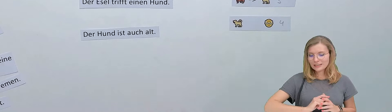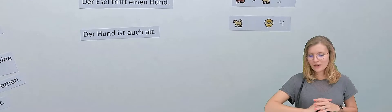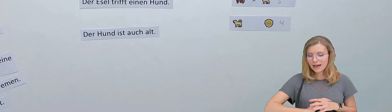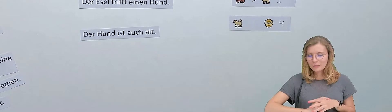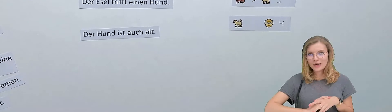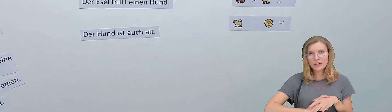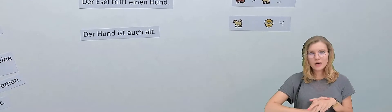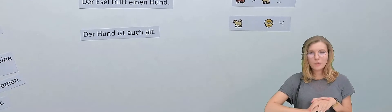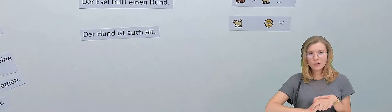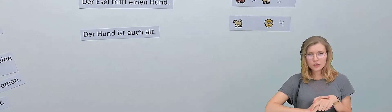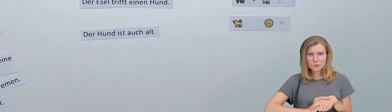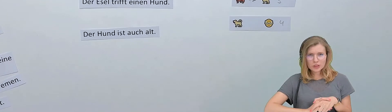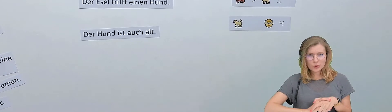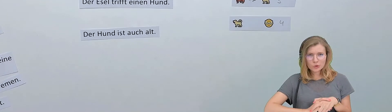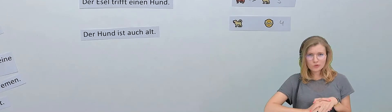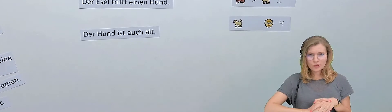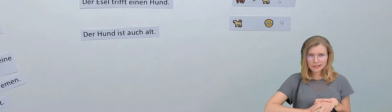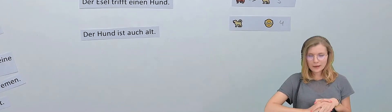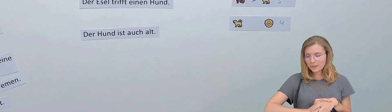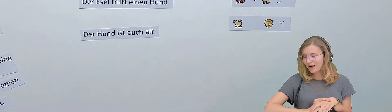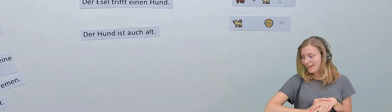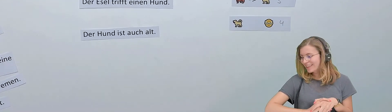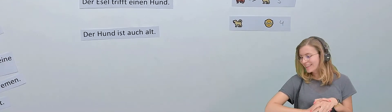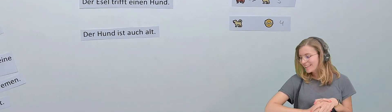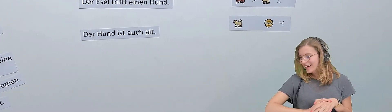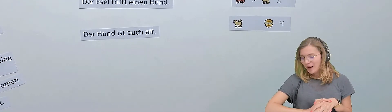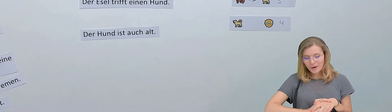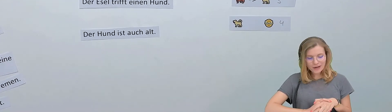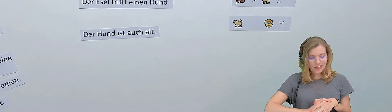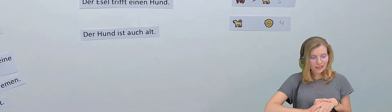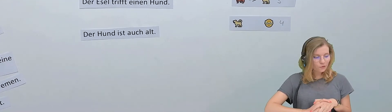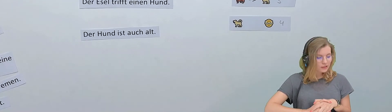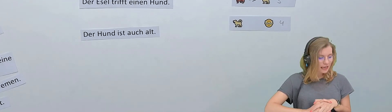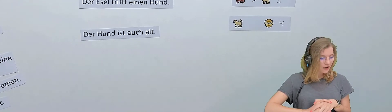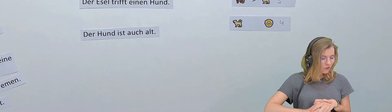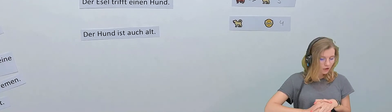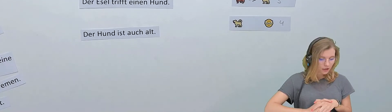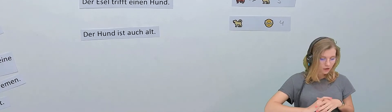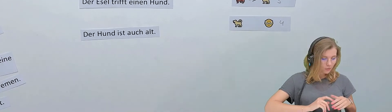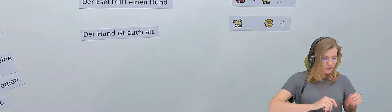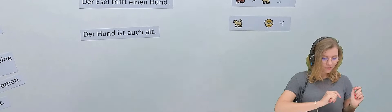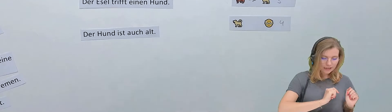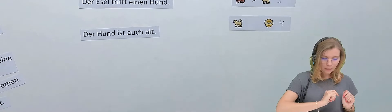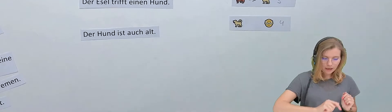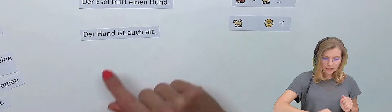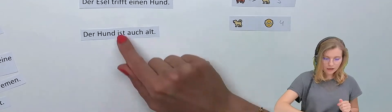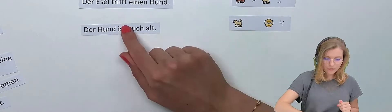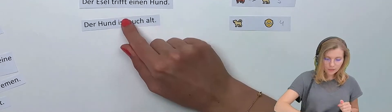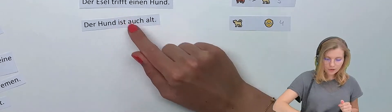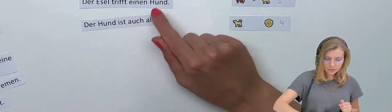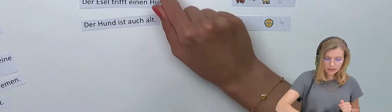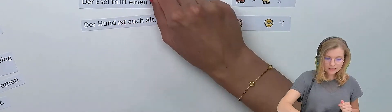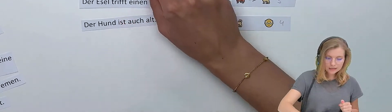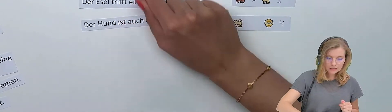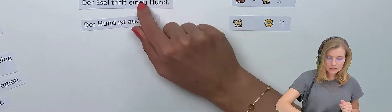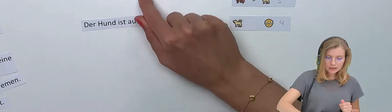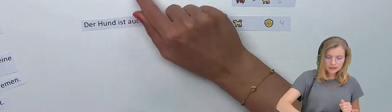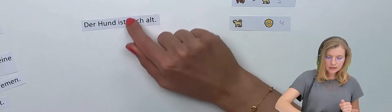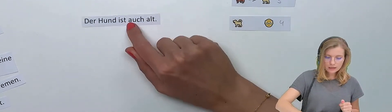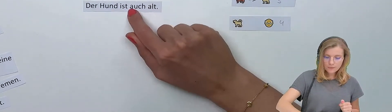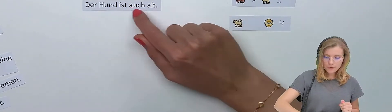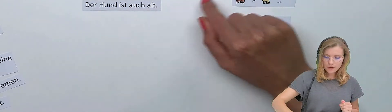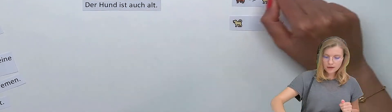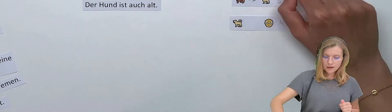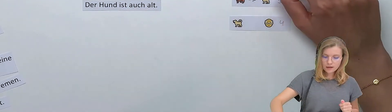Beispiel das Es war einmal, brauchte ich Unterstützung von Inga. Okay, ich würde sagen, wir können ja noch ein bisschen weitermachen hier. Ne? Wir haben ja noch Platz hier.